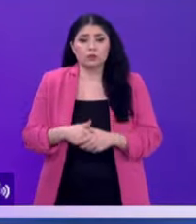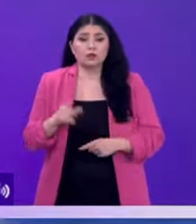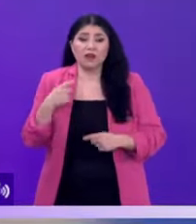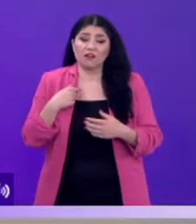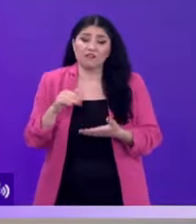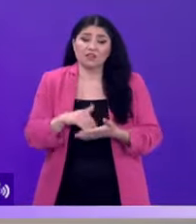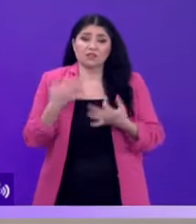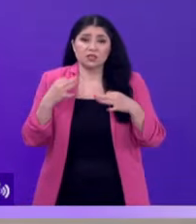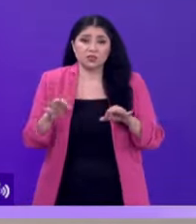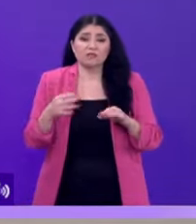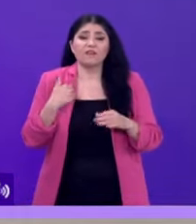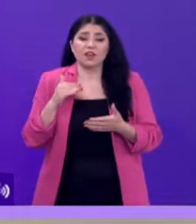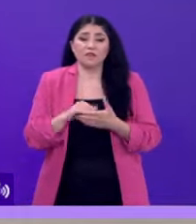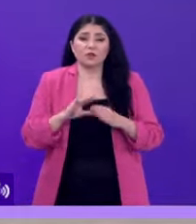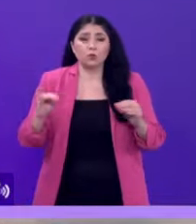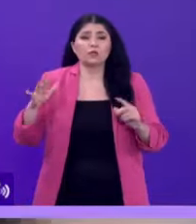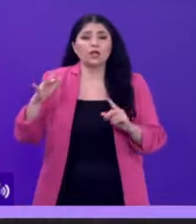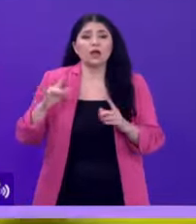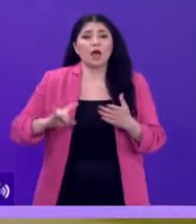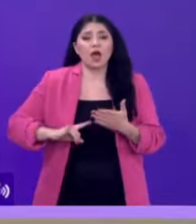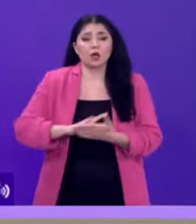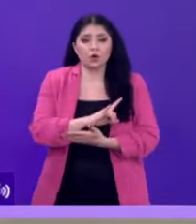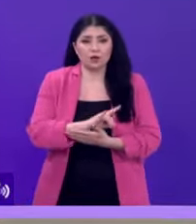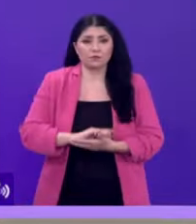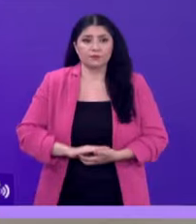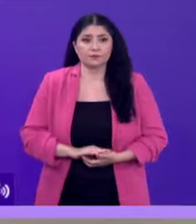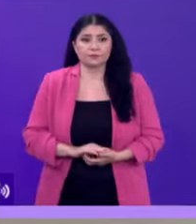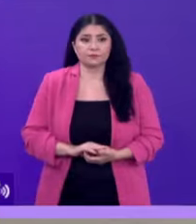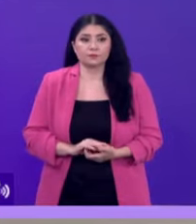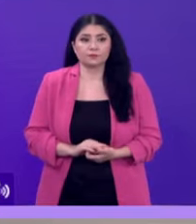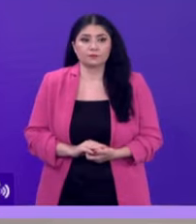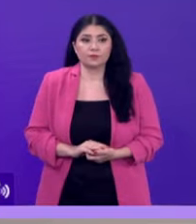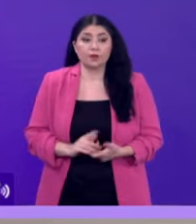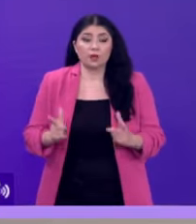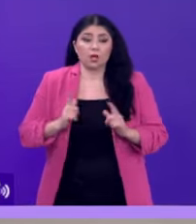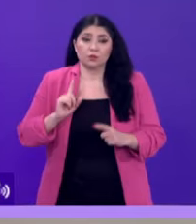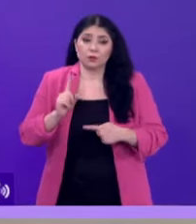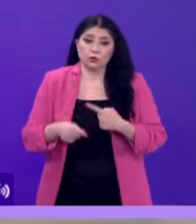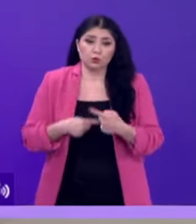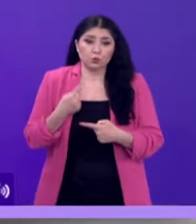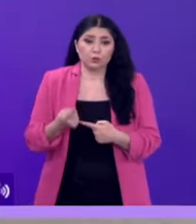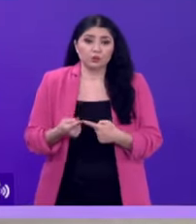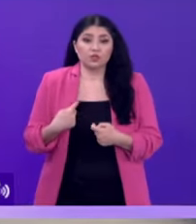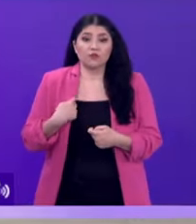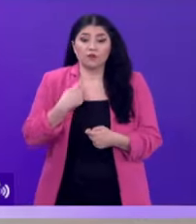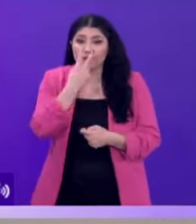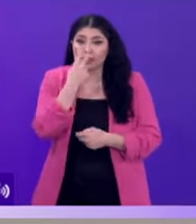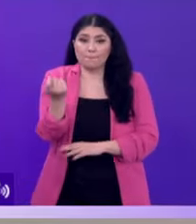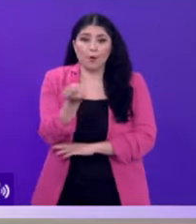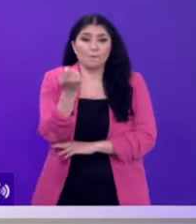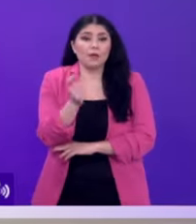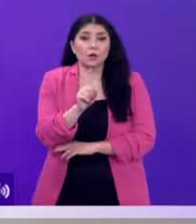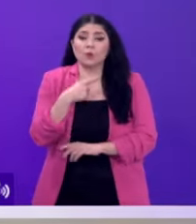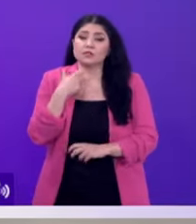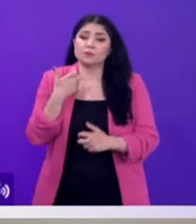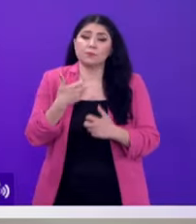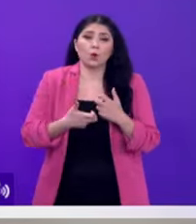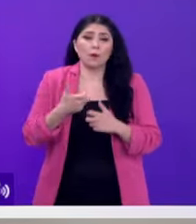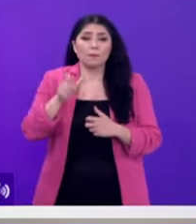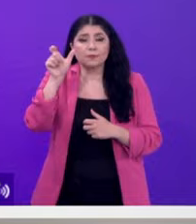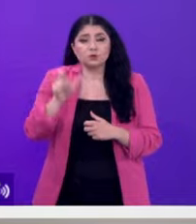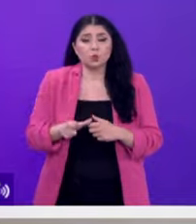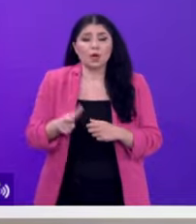de foarte multe aeronave. Ne așteptăm ca după ce se asigură pompierii că nu mai sunt persoane rănite, după ce toată